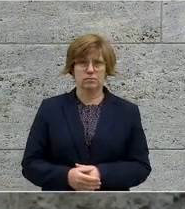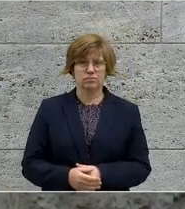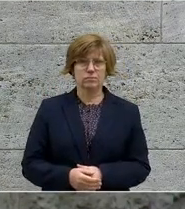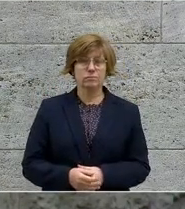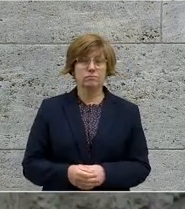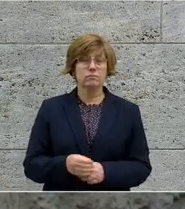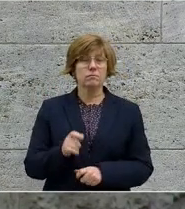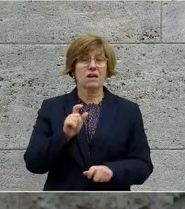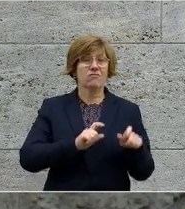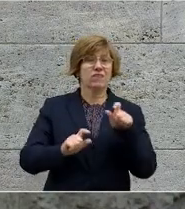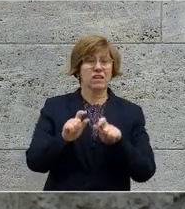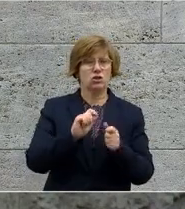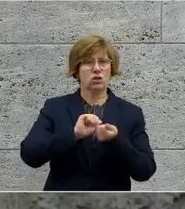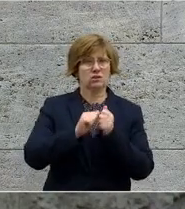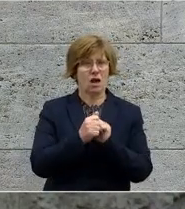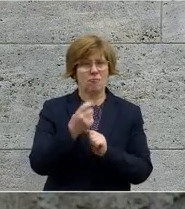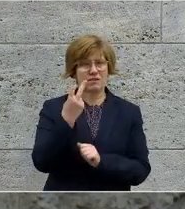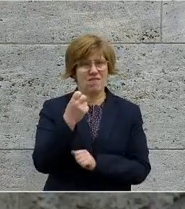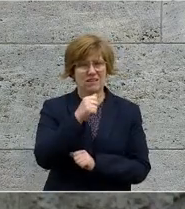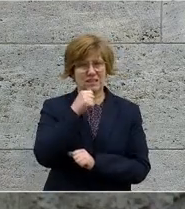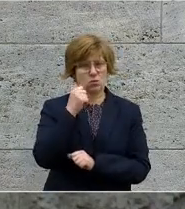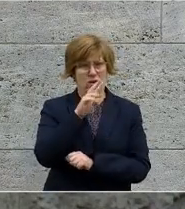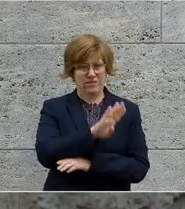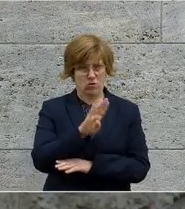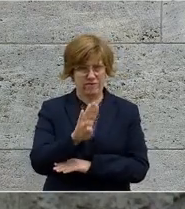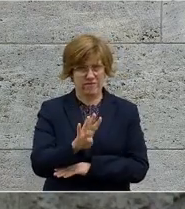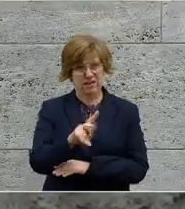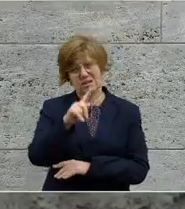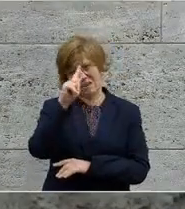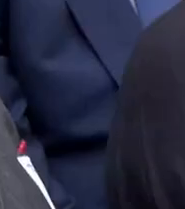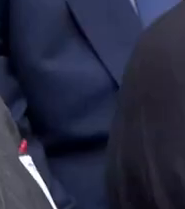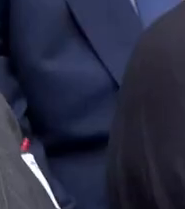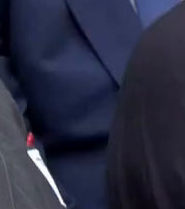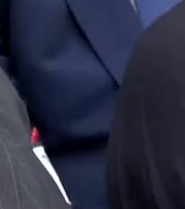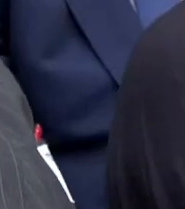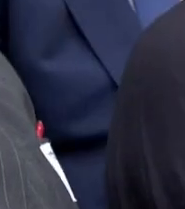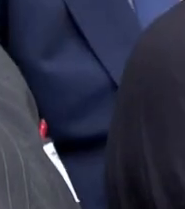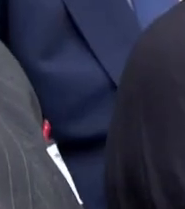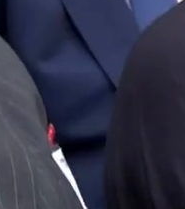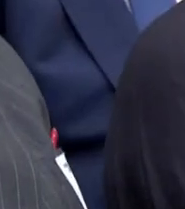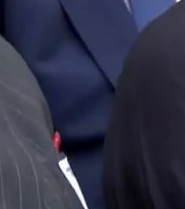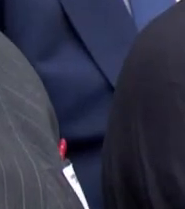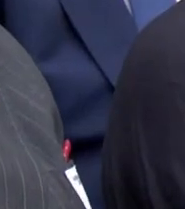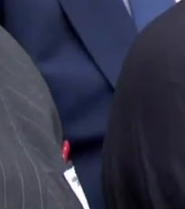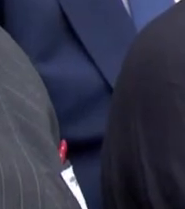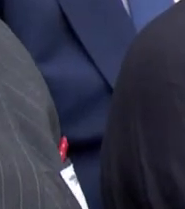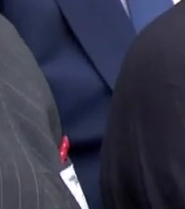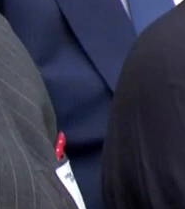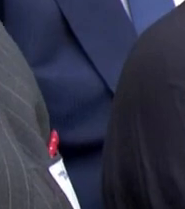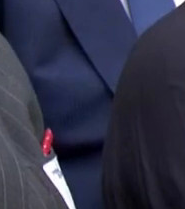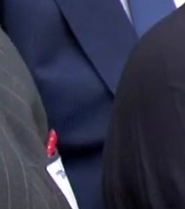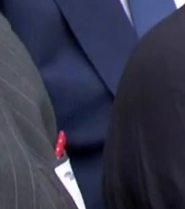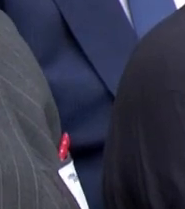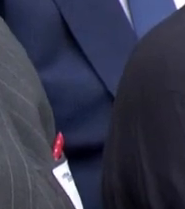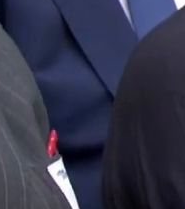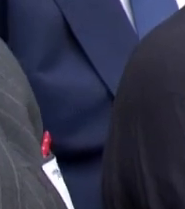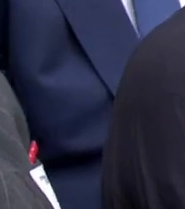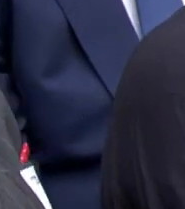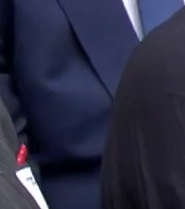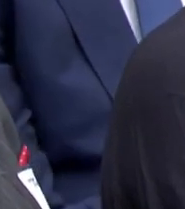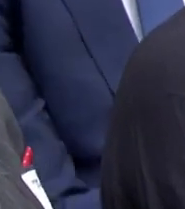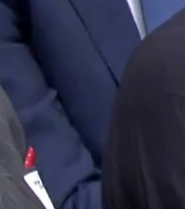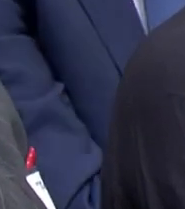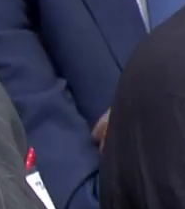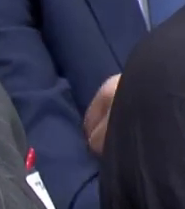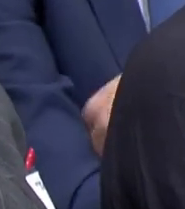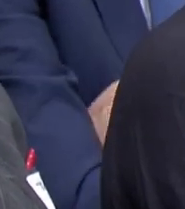Die Widerstandskämpfer vom 20. Juli 1944 wussten, wie gering die Erfolgsaussichten für Attentat und